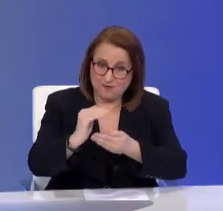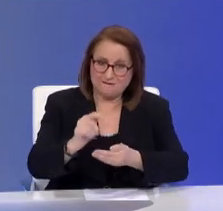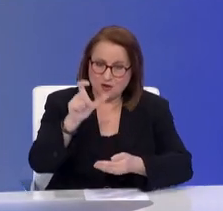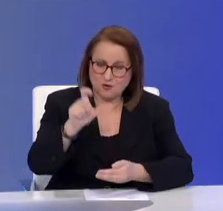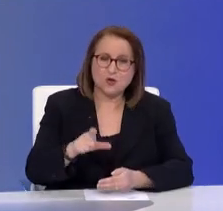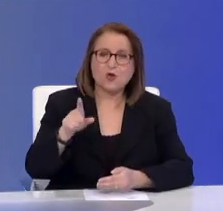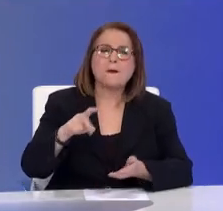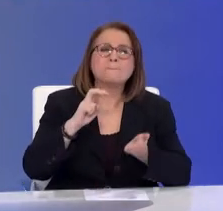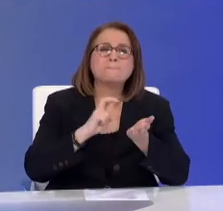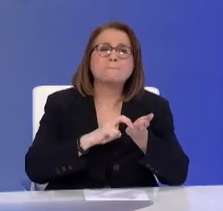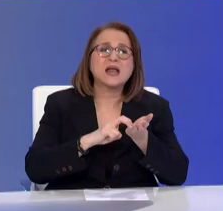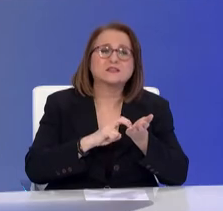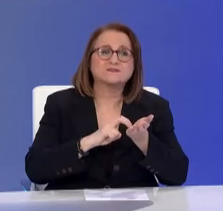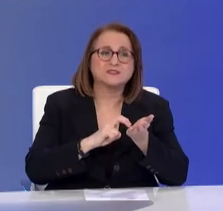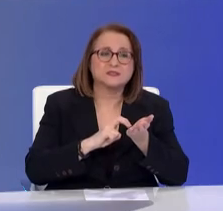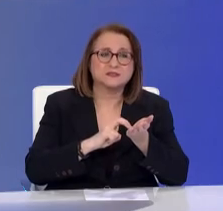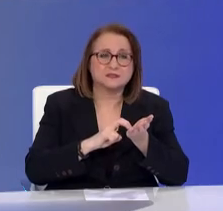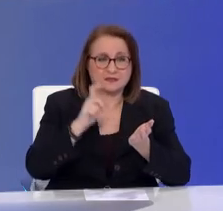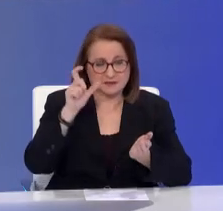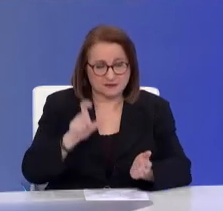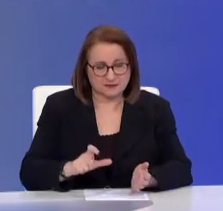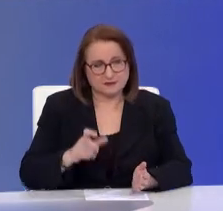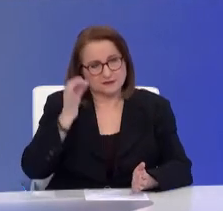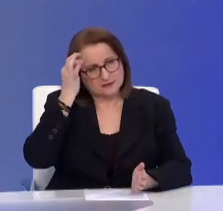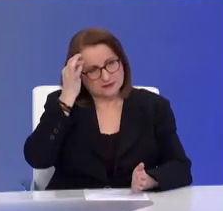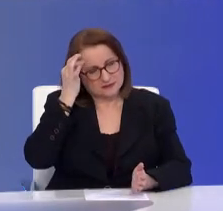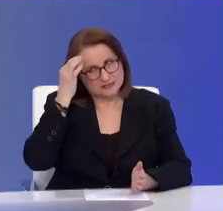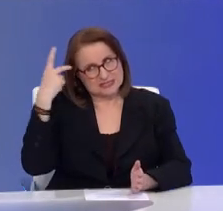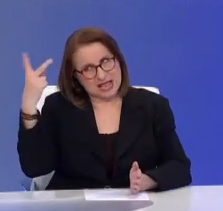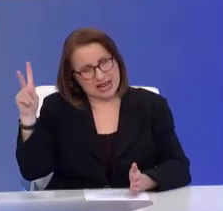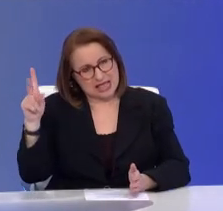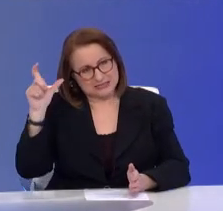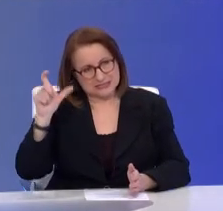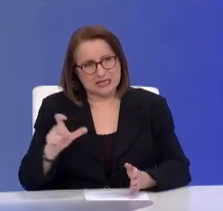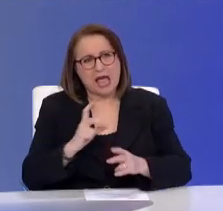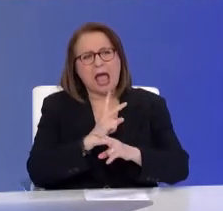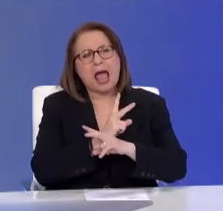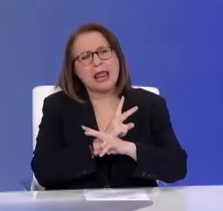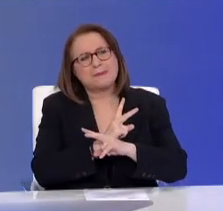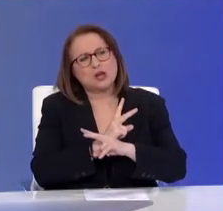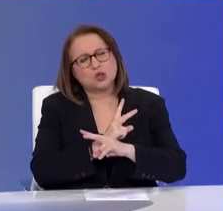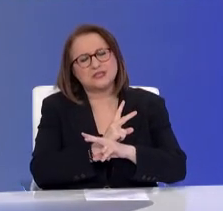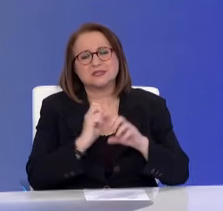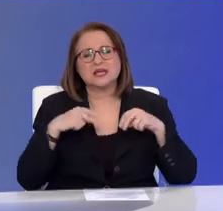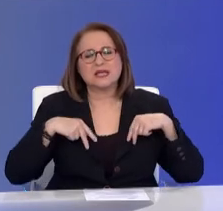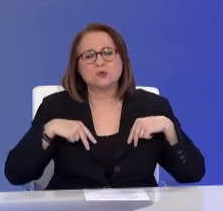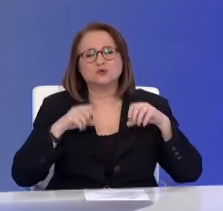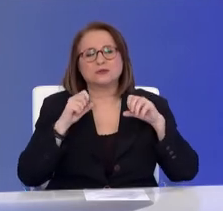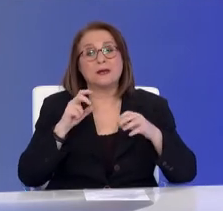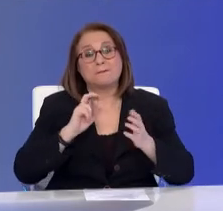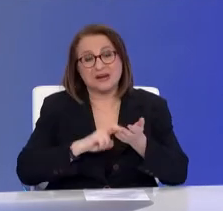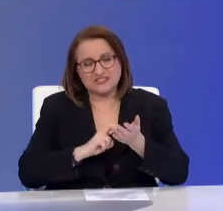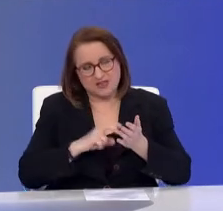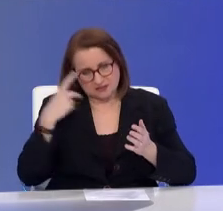έπαινο στον εξοχότατο επιτετραμένο αναπληρωτή εκπρόσωπο της παιδείας, της πρεσβείας